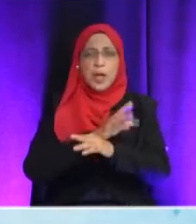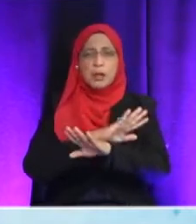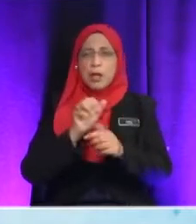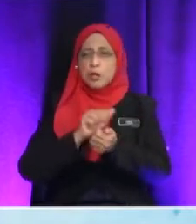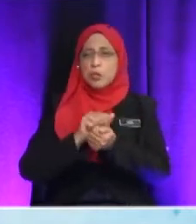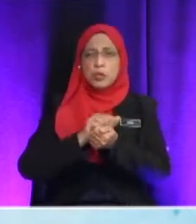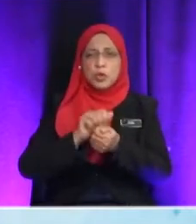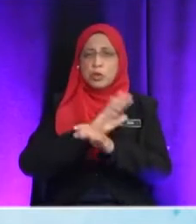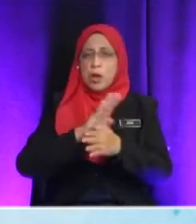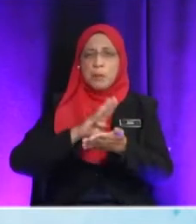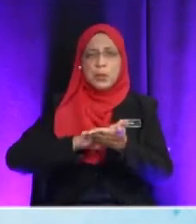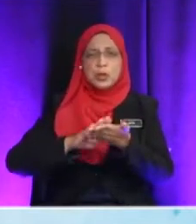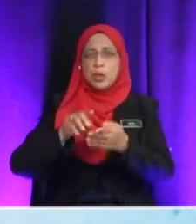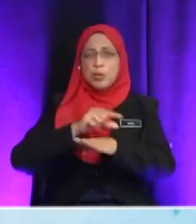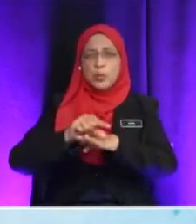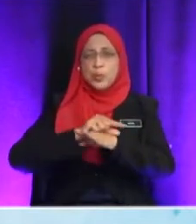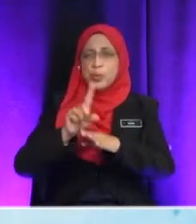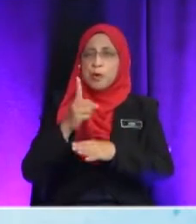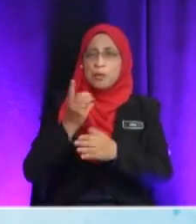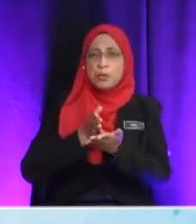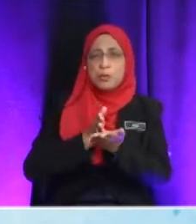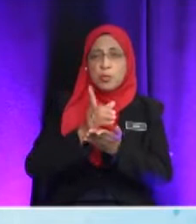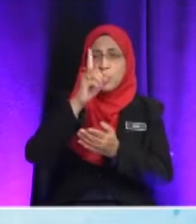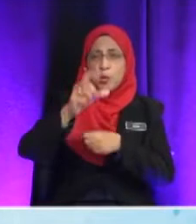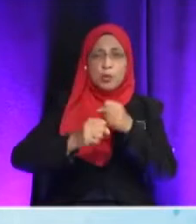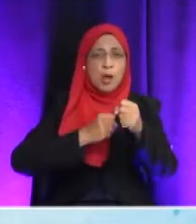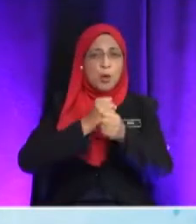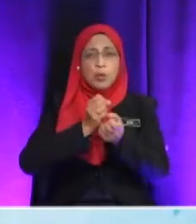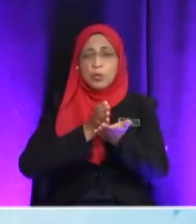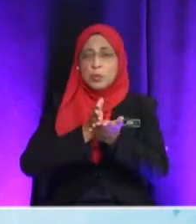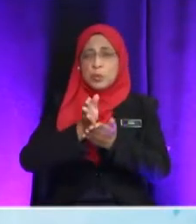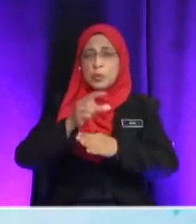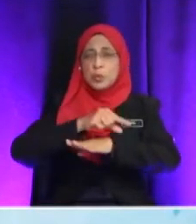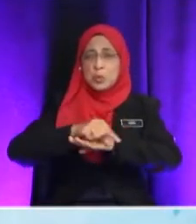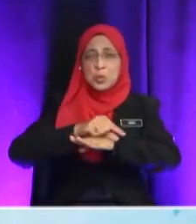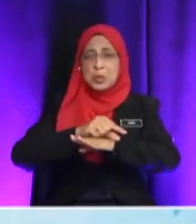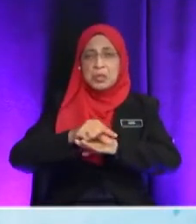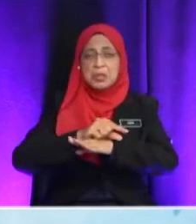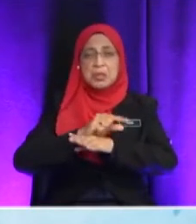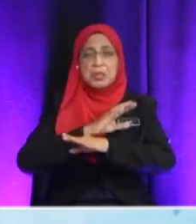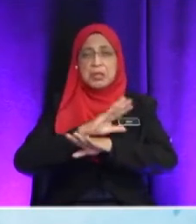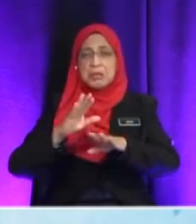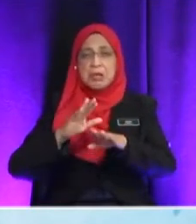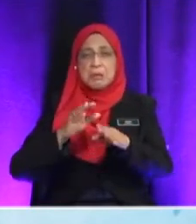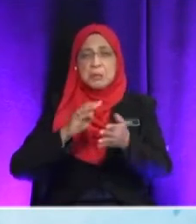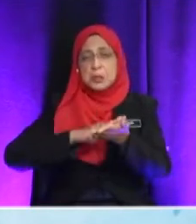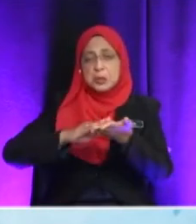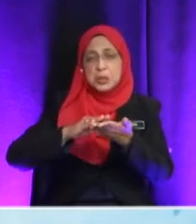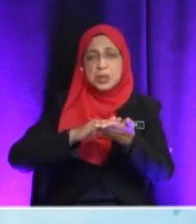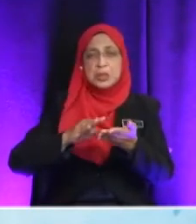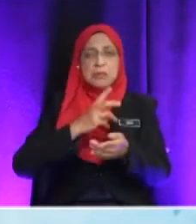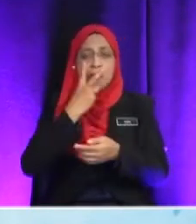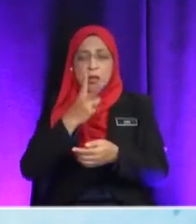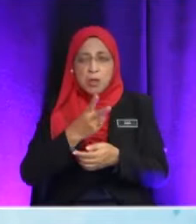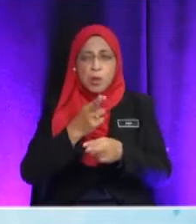agak setahun dah setahun kamu guna tapi kamu tak minyak kanji Tangsel visdio nak